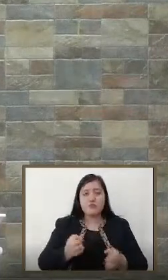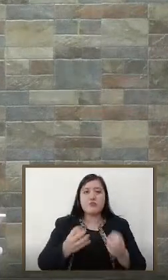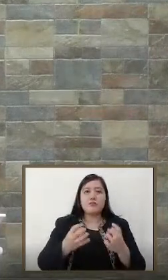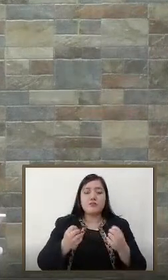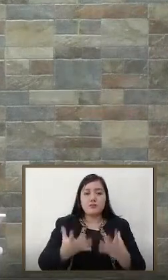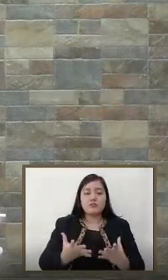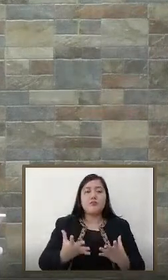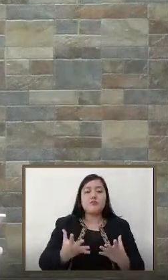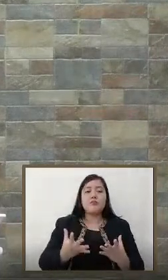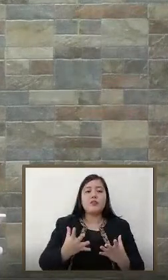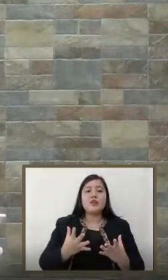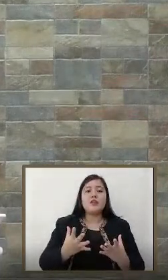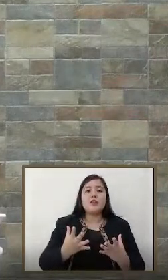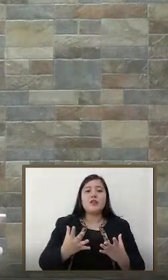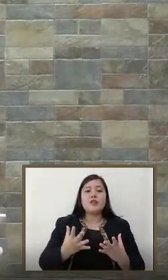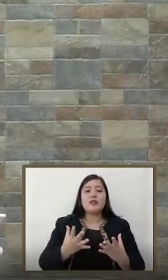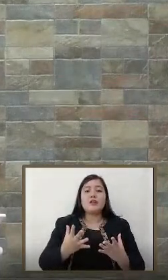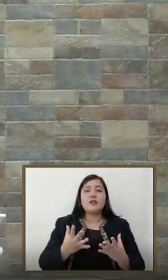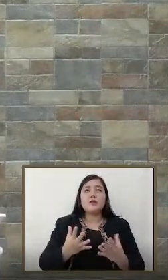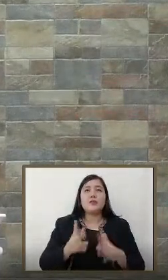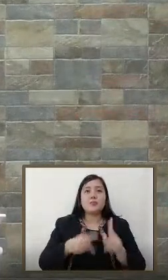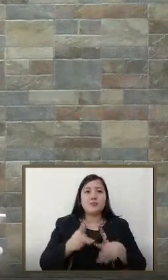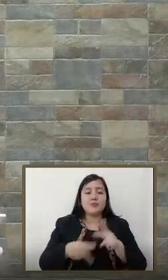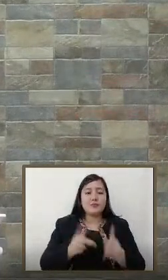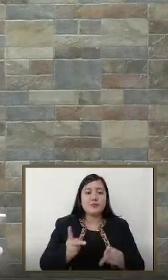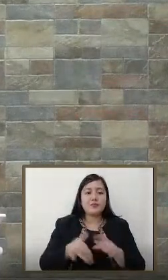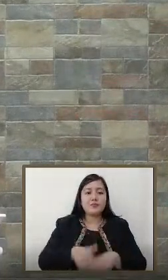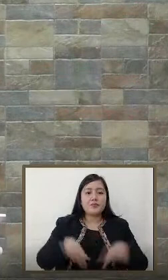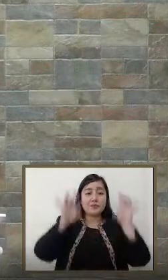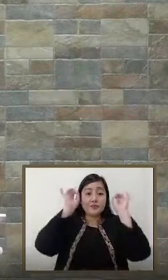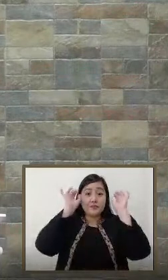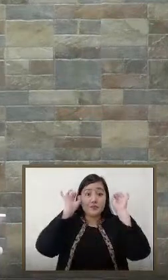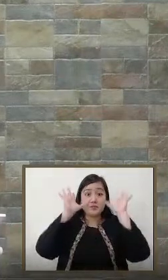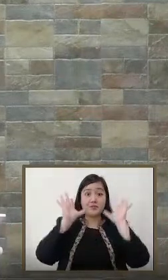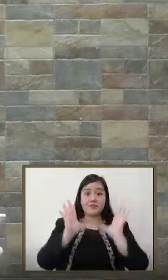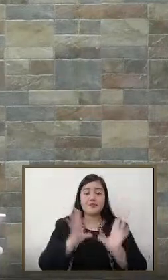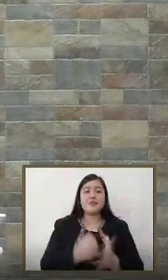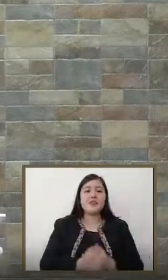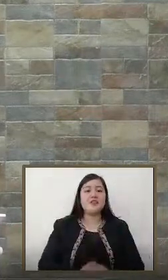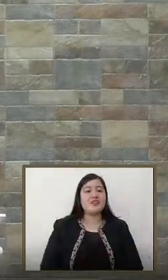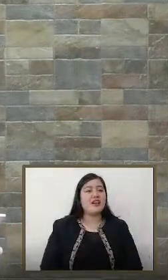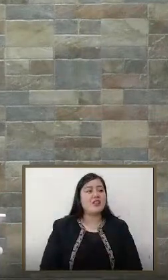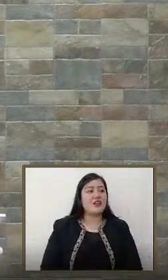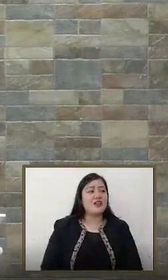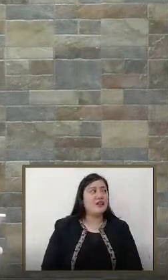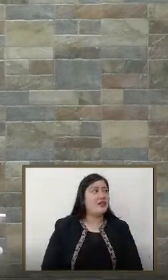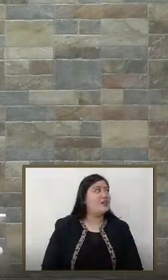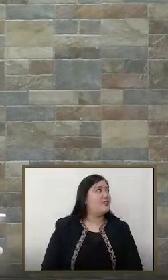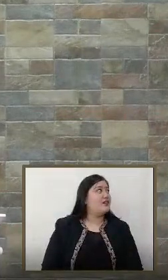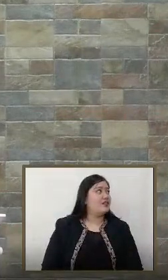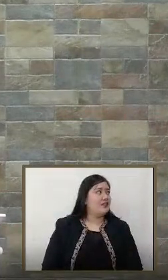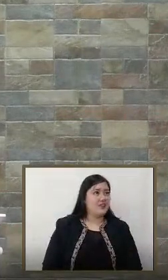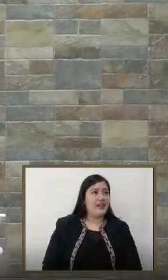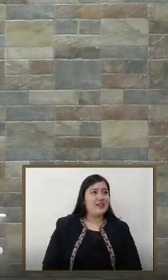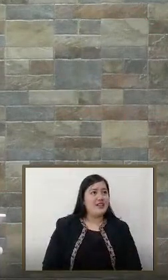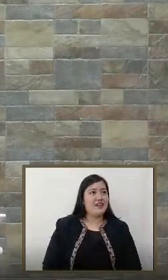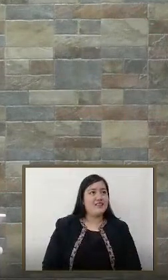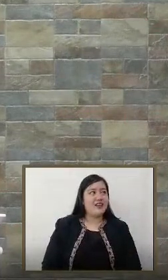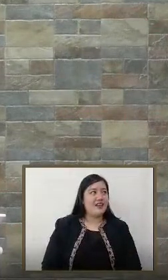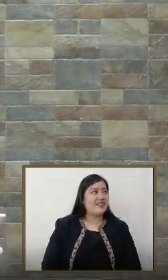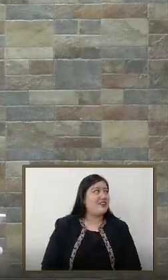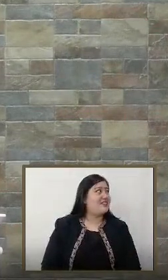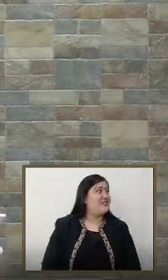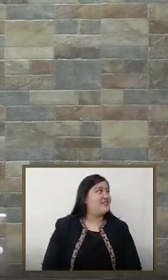Ngayon, may mga prinsipyo pa ngayon eh. Okay, ito pa yung mga prinsipyo dyan, kapatid. Na huwag naman sana